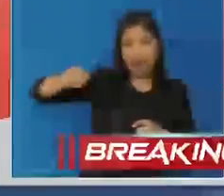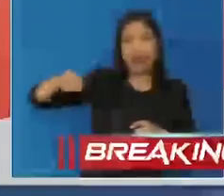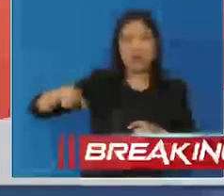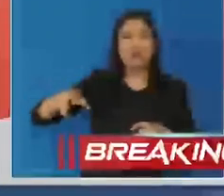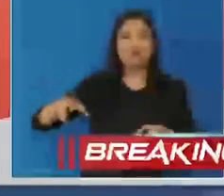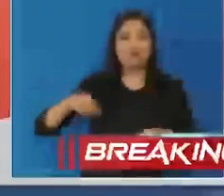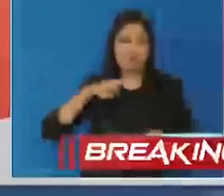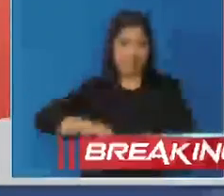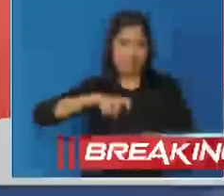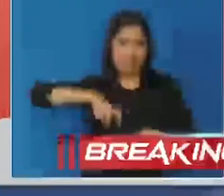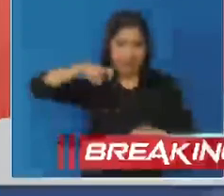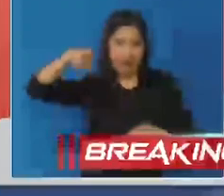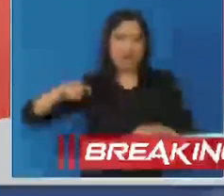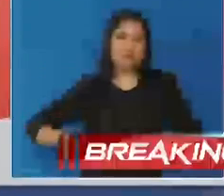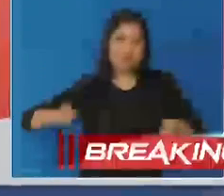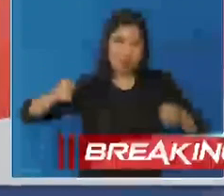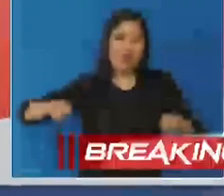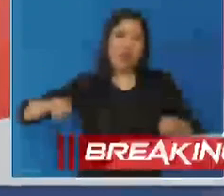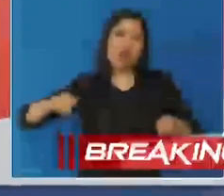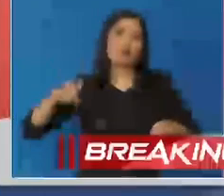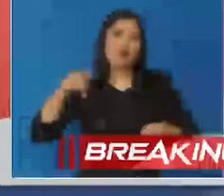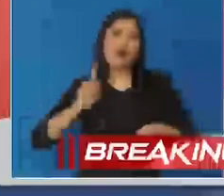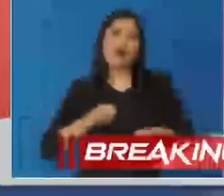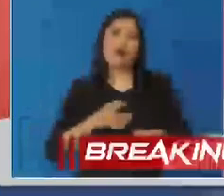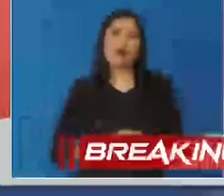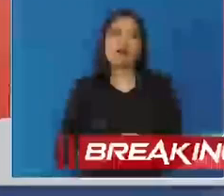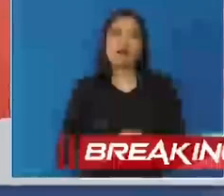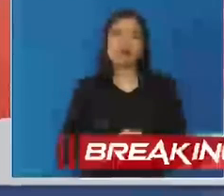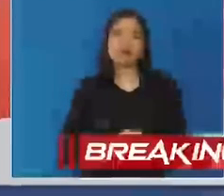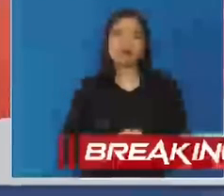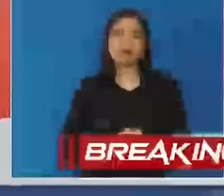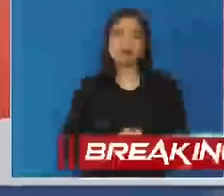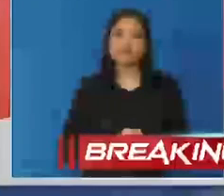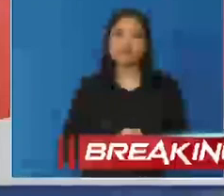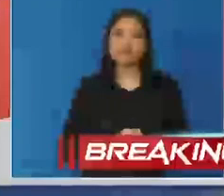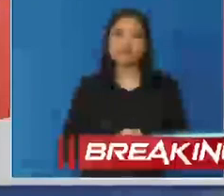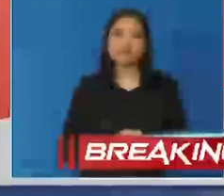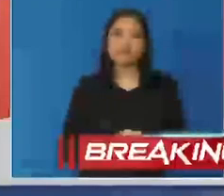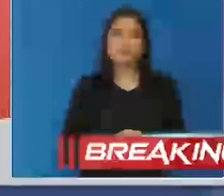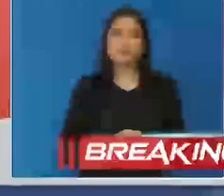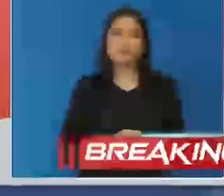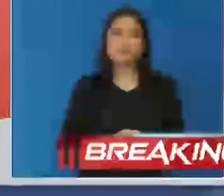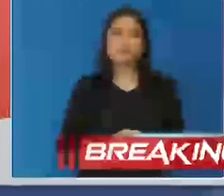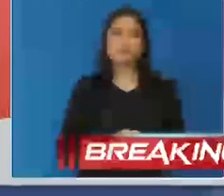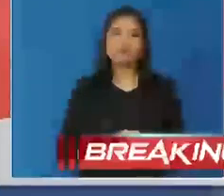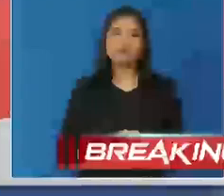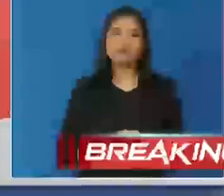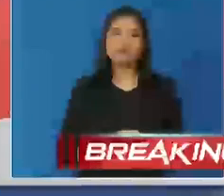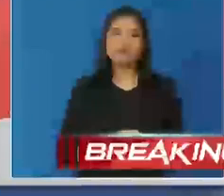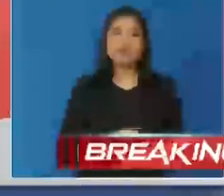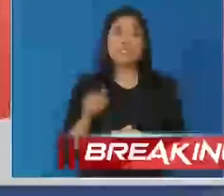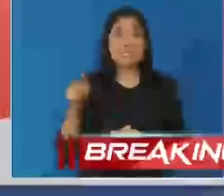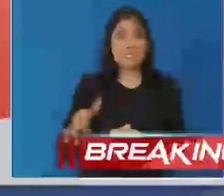lebih tinggi atau lebih rendah dan sebaliknya Hai ini terjadi kemudian tidak disertai dengan